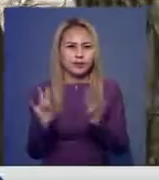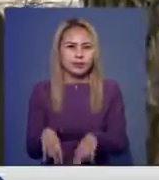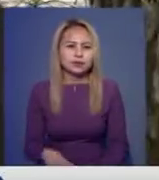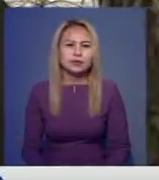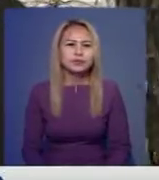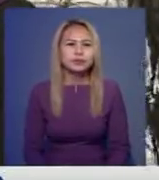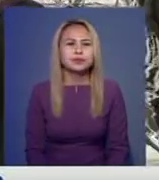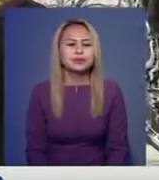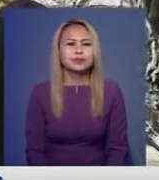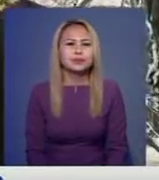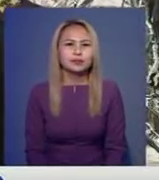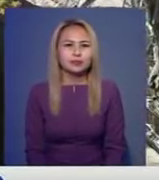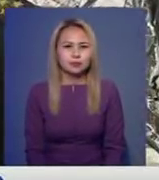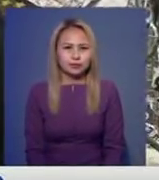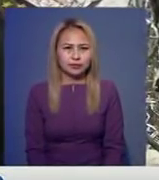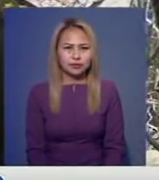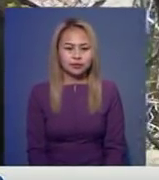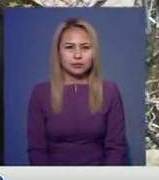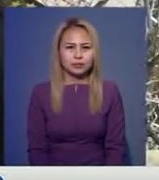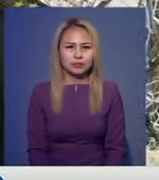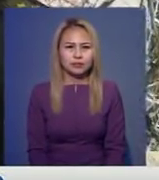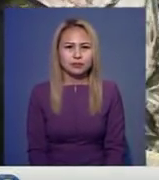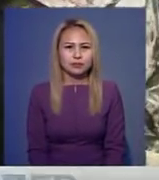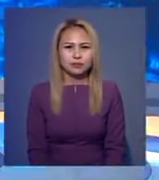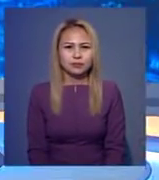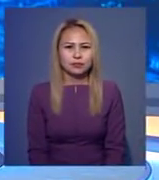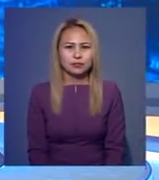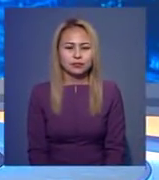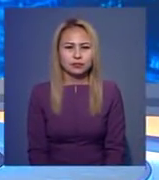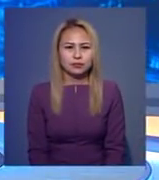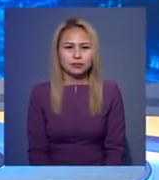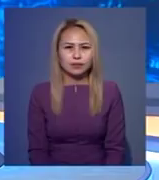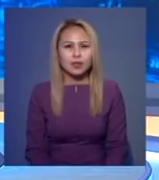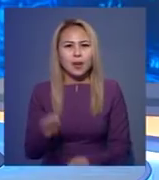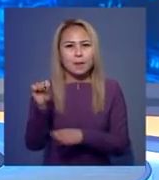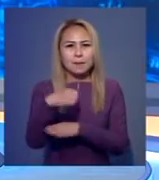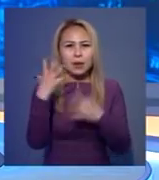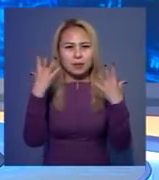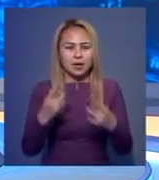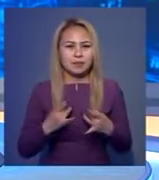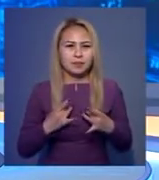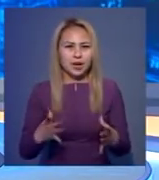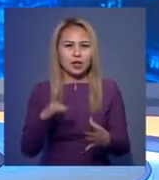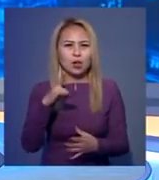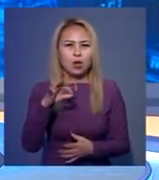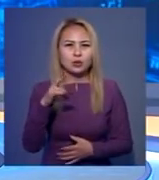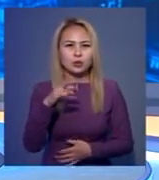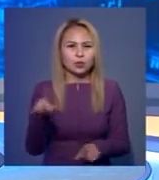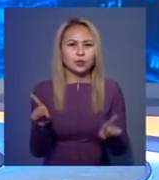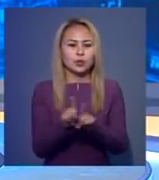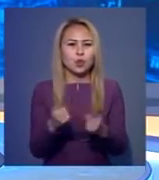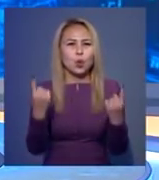Берікұлы, Анатолий Полянный, Көкшетаудан, Хабар 24. Женіс күнін Лондонда датып өтті. Негізгі